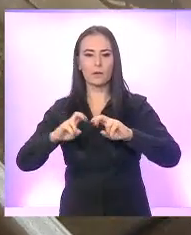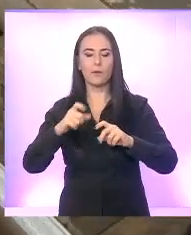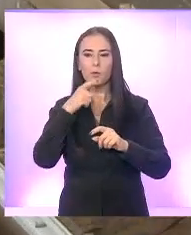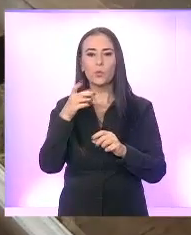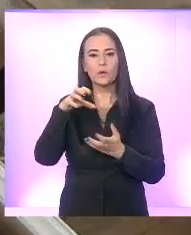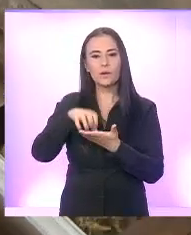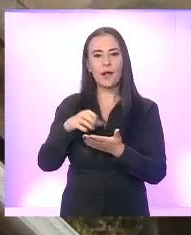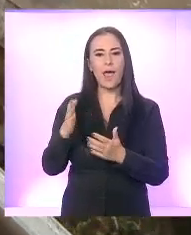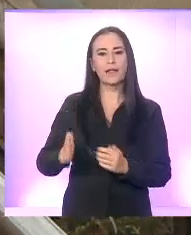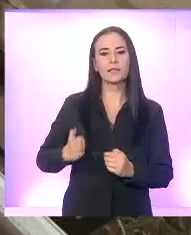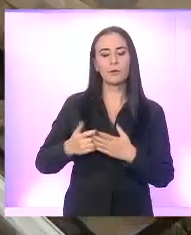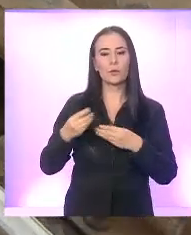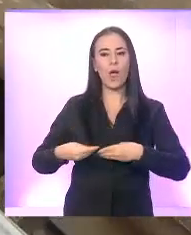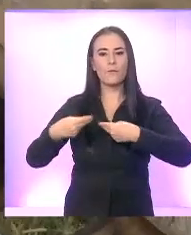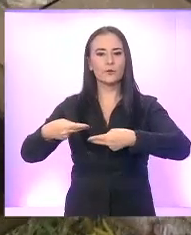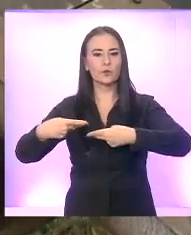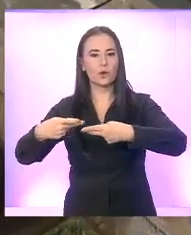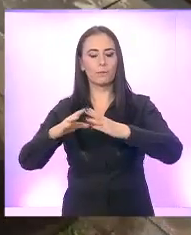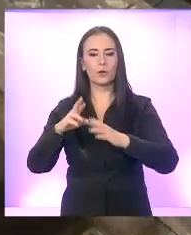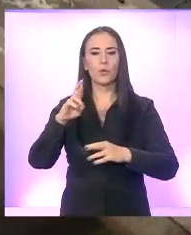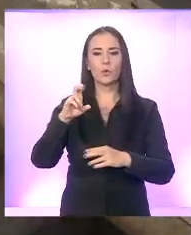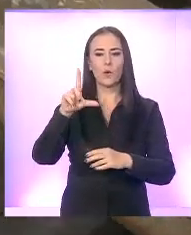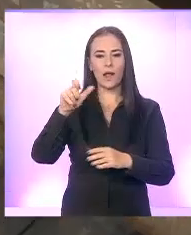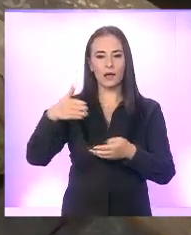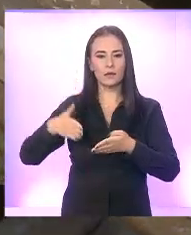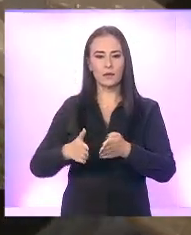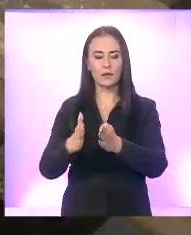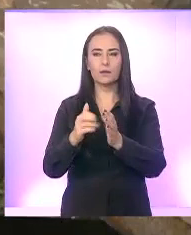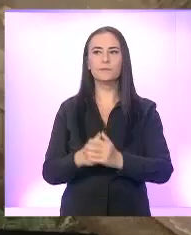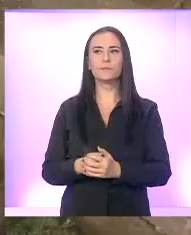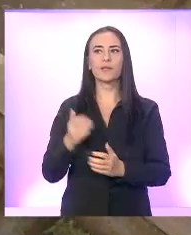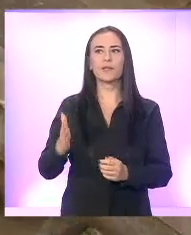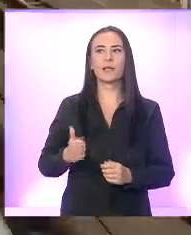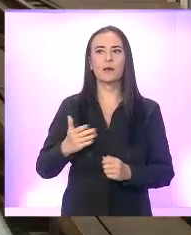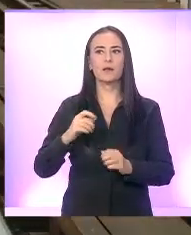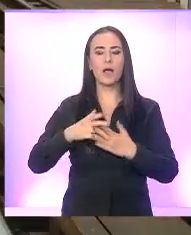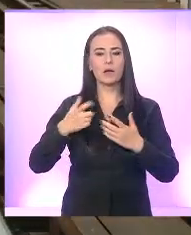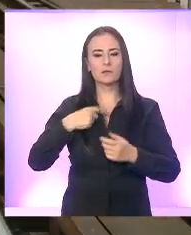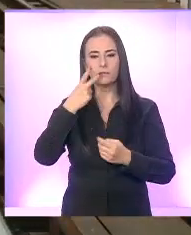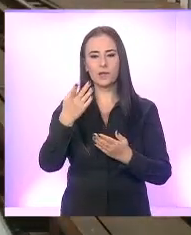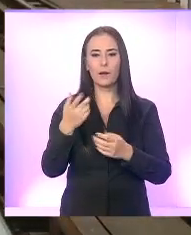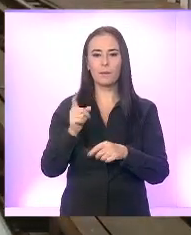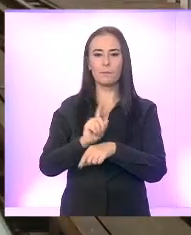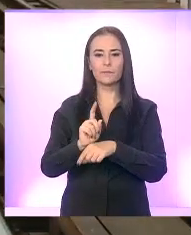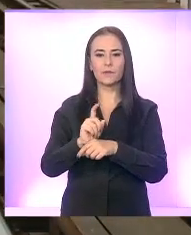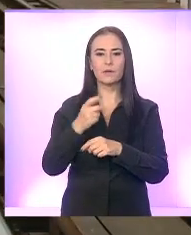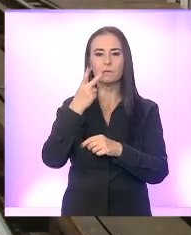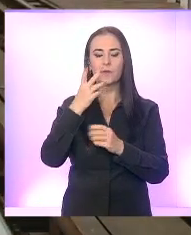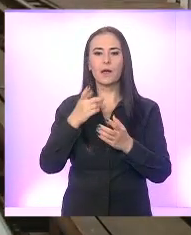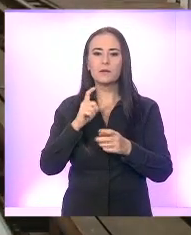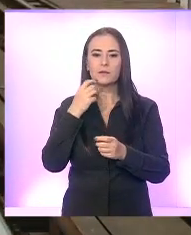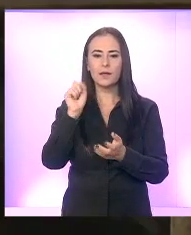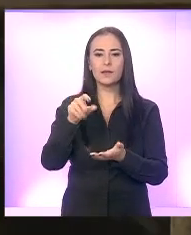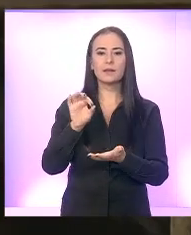Feroviară iar în a achiziționa material rulant, trenuri care să parcurgă și de lung parcurs și de scurt